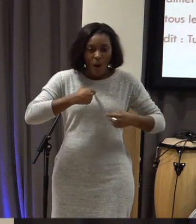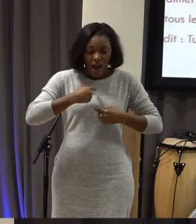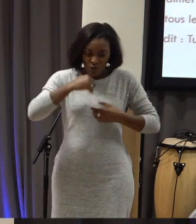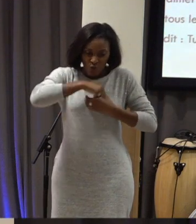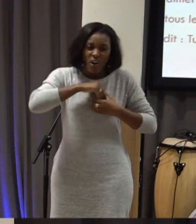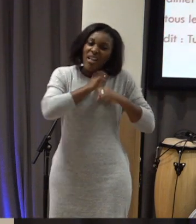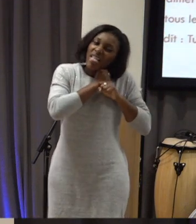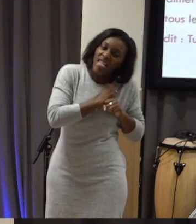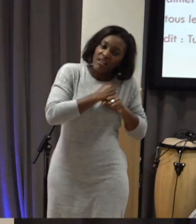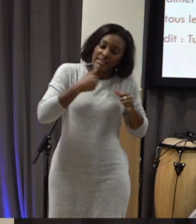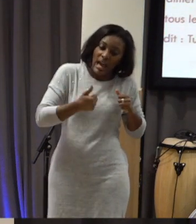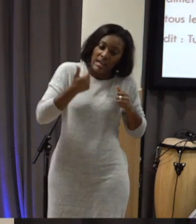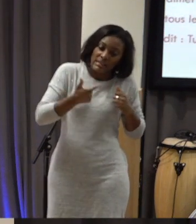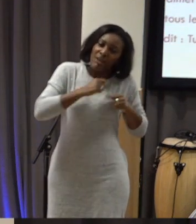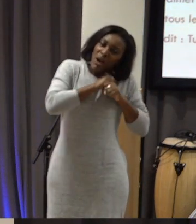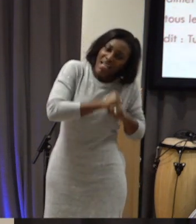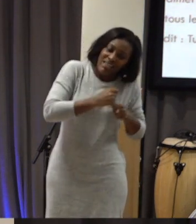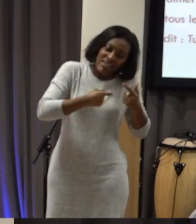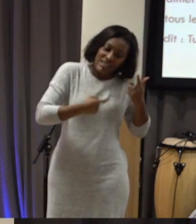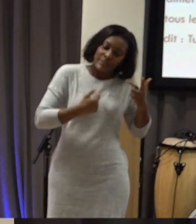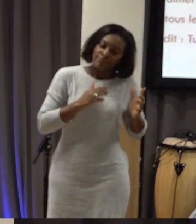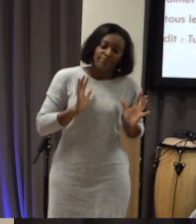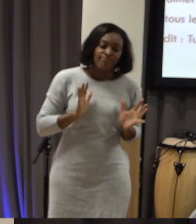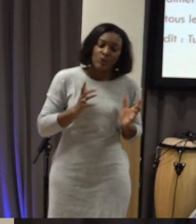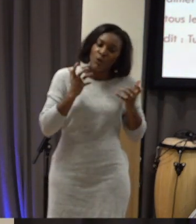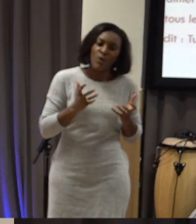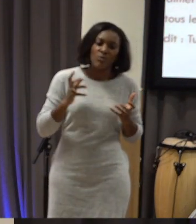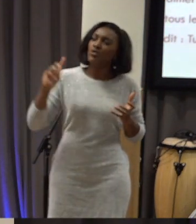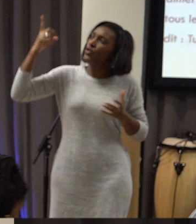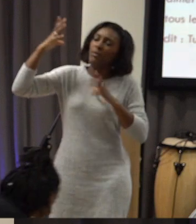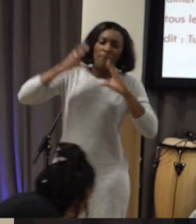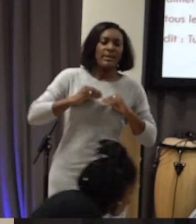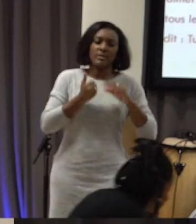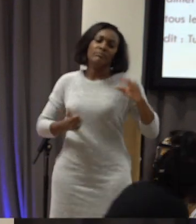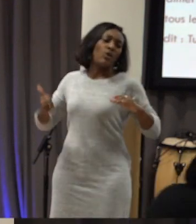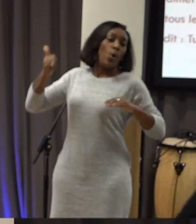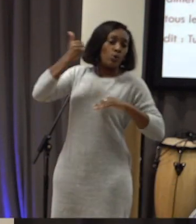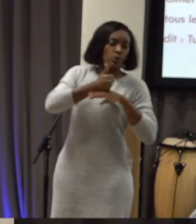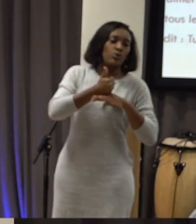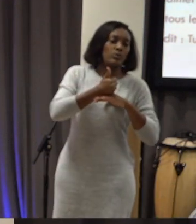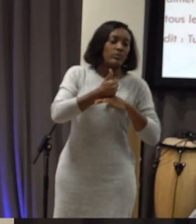pour lui laisser la place totale dans ta vie, dans ma vie.